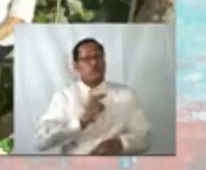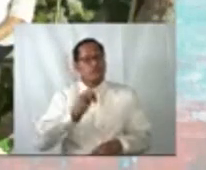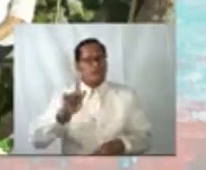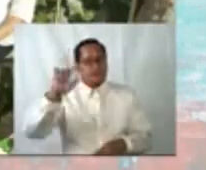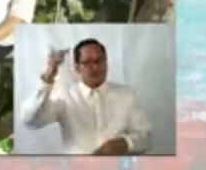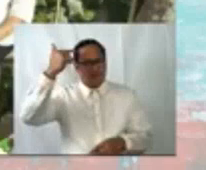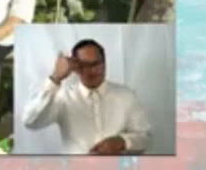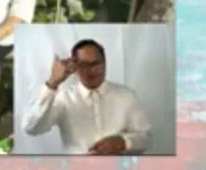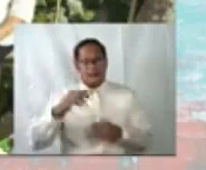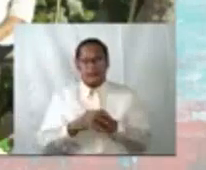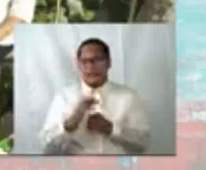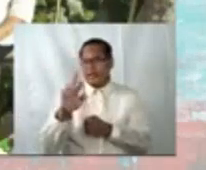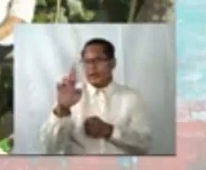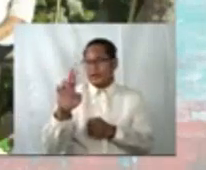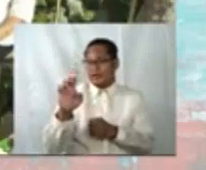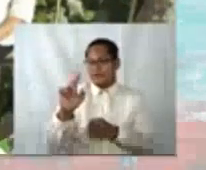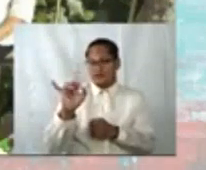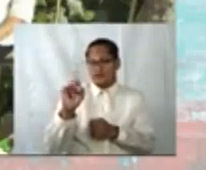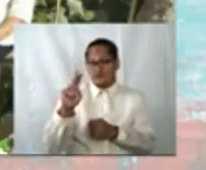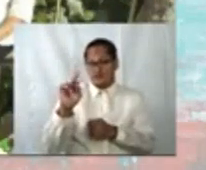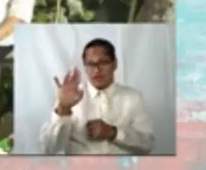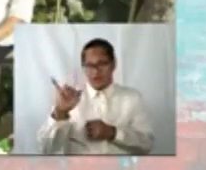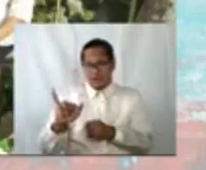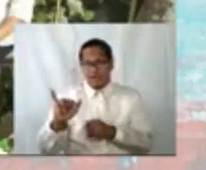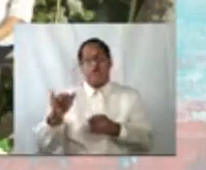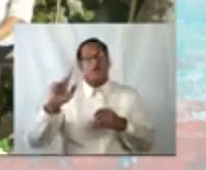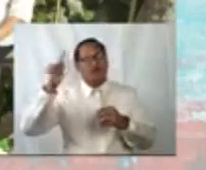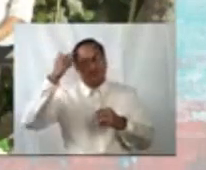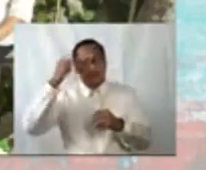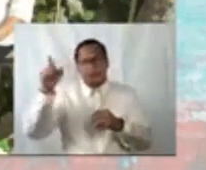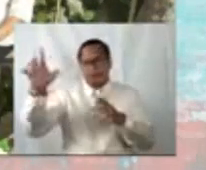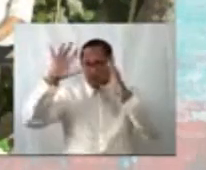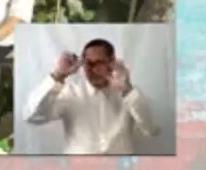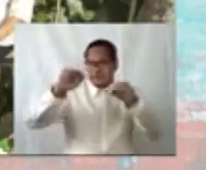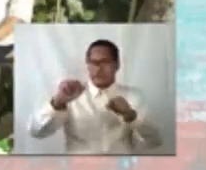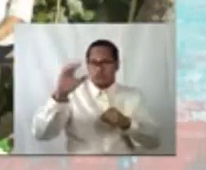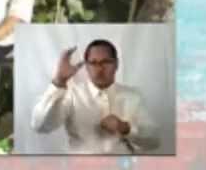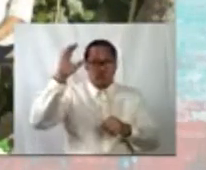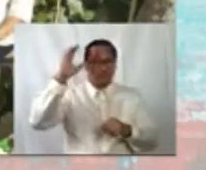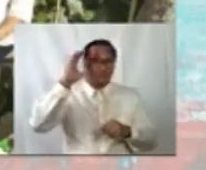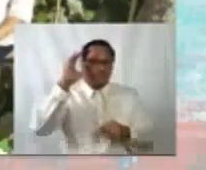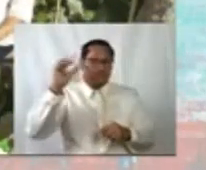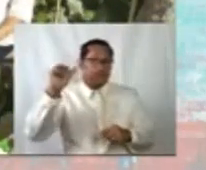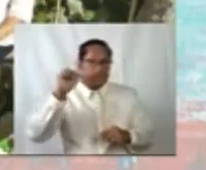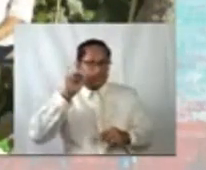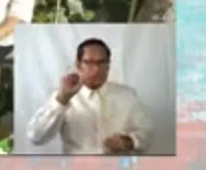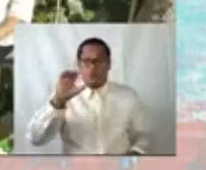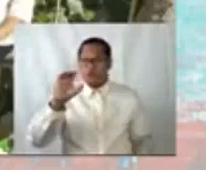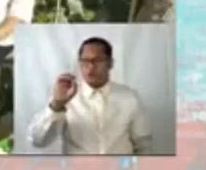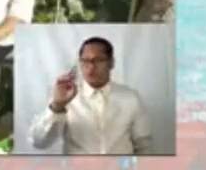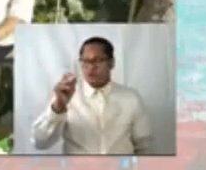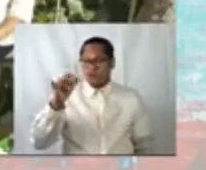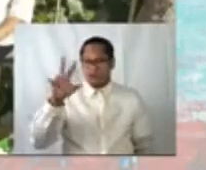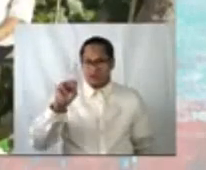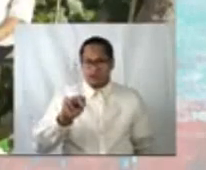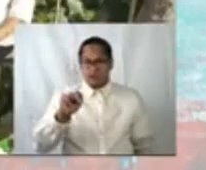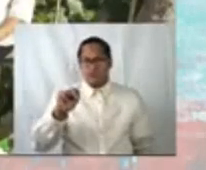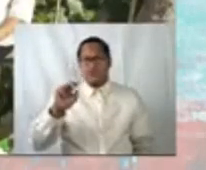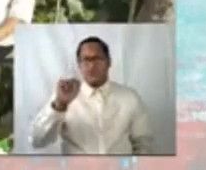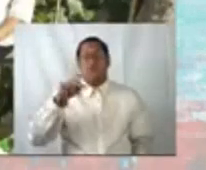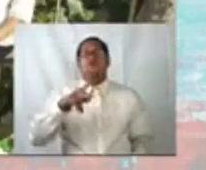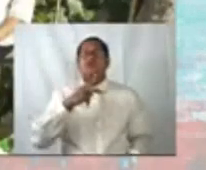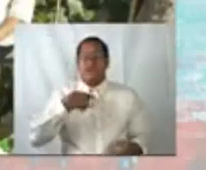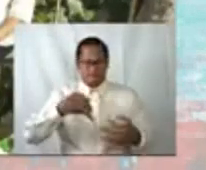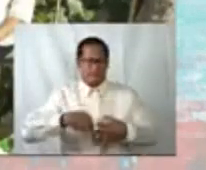Revolutionary government, yeah. Pangulong Corazon Aquino, pangulo natin, at binuo niya po yung tinatawag nating Freedom